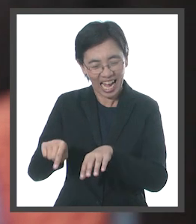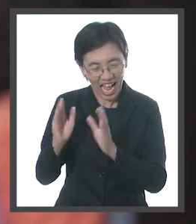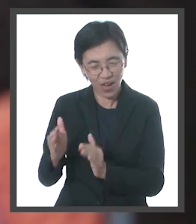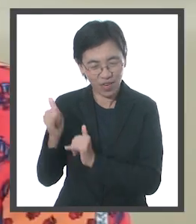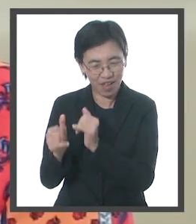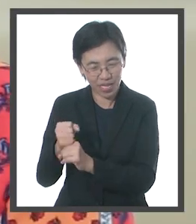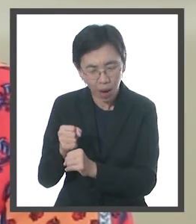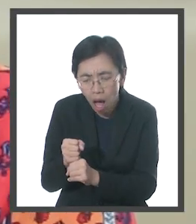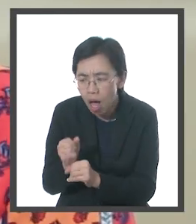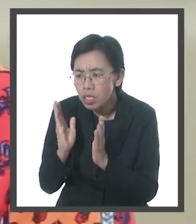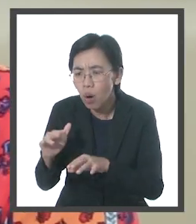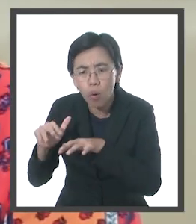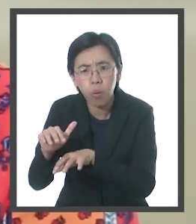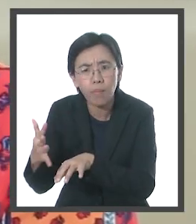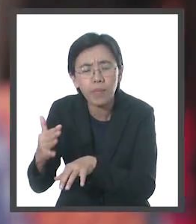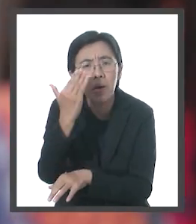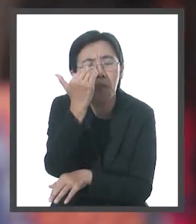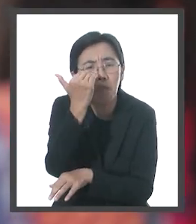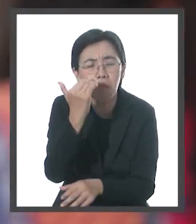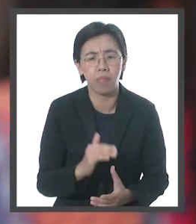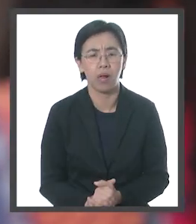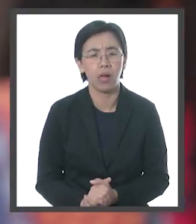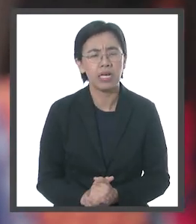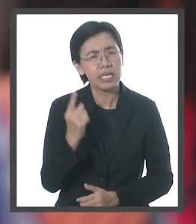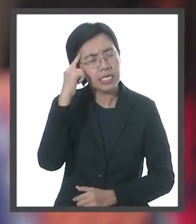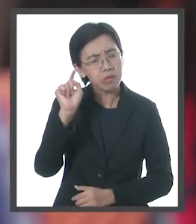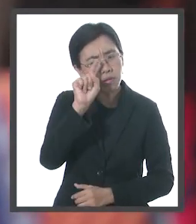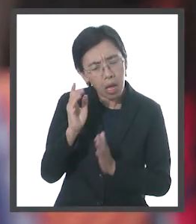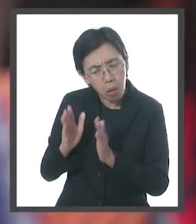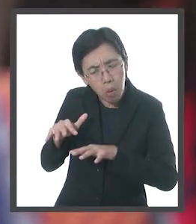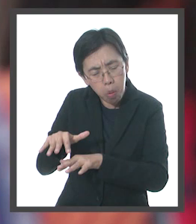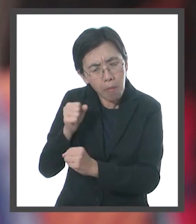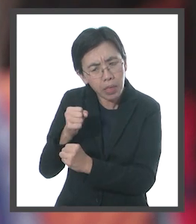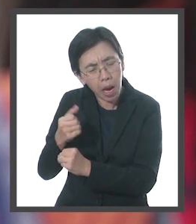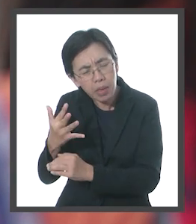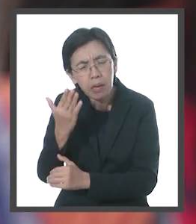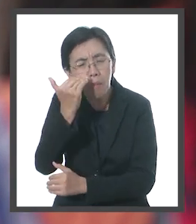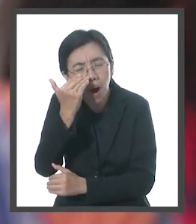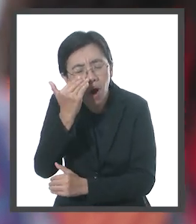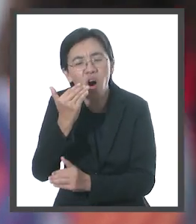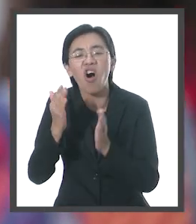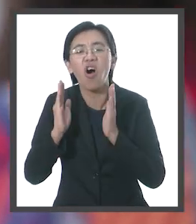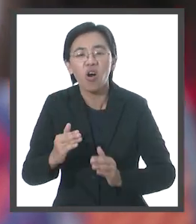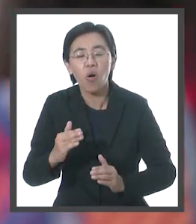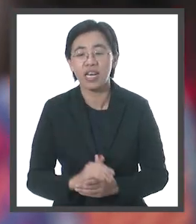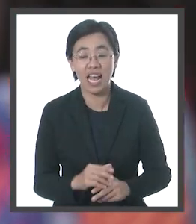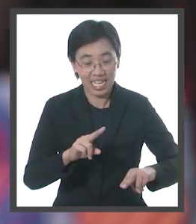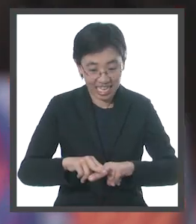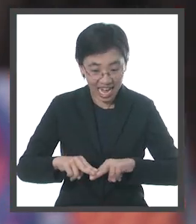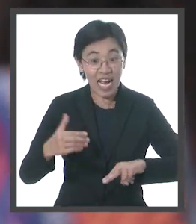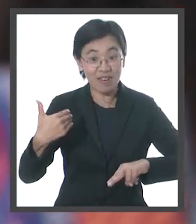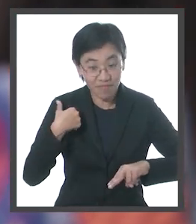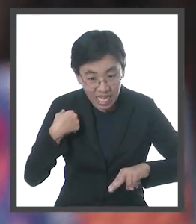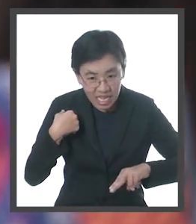นไม่ค่อยใช้อ้าวทำไมล่ะก็เริ่มหาว่าทำไมคนไม่ค่อยใช้ตกลงเราพบว่าคนเนี่ยจริงๆแล้วต่อมีที่นั่งก็จะไม่